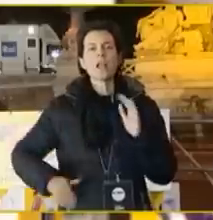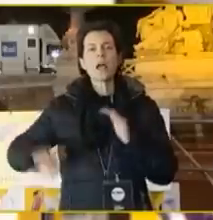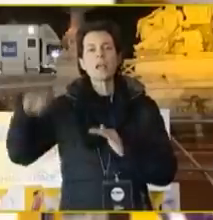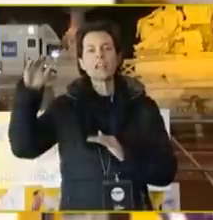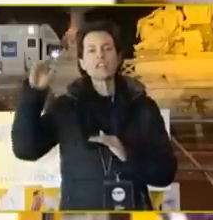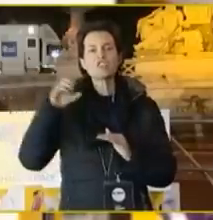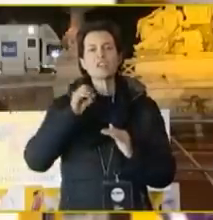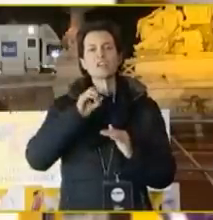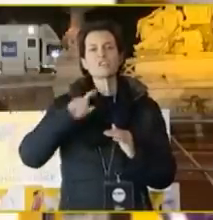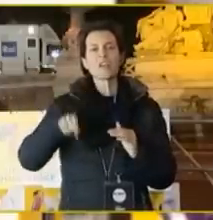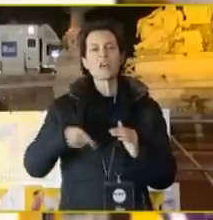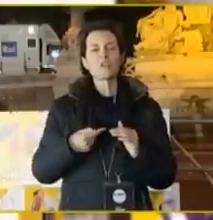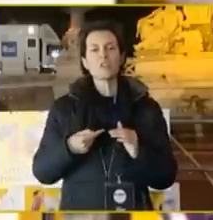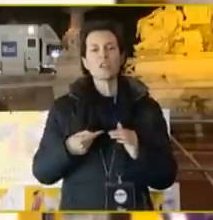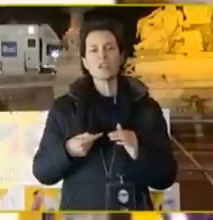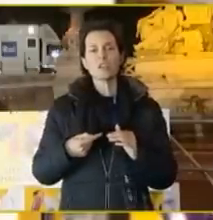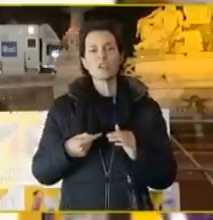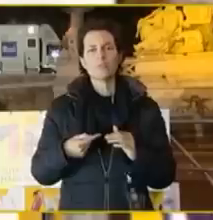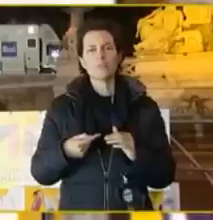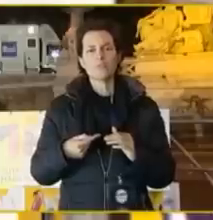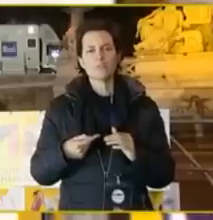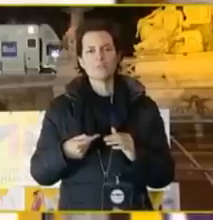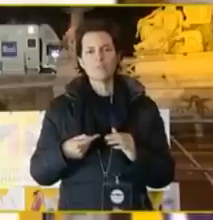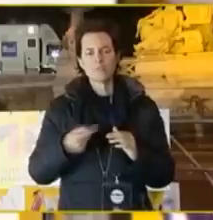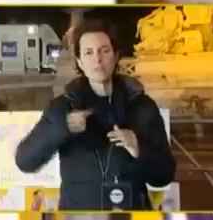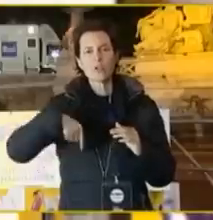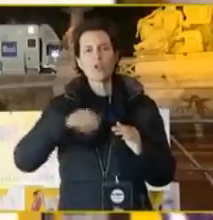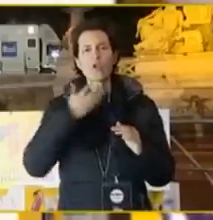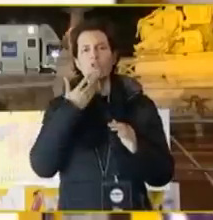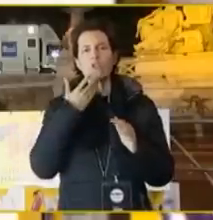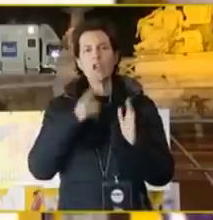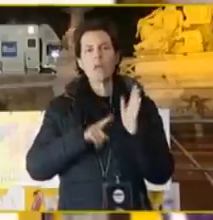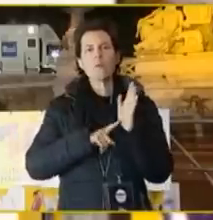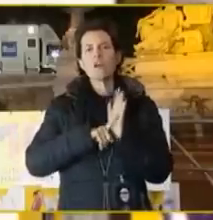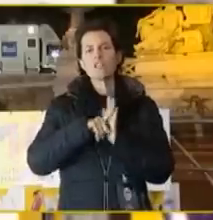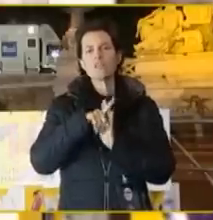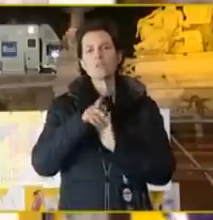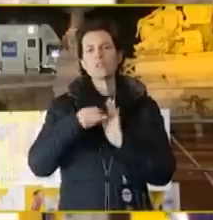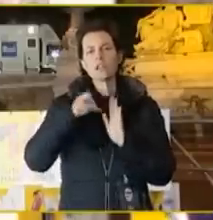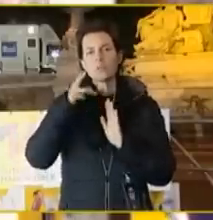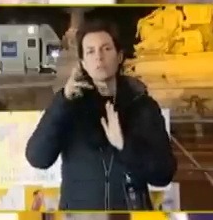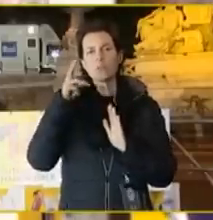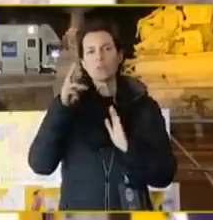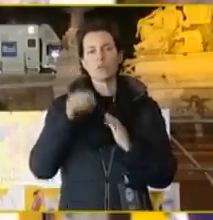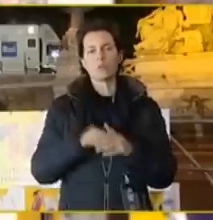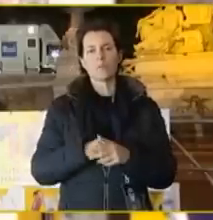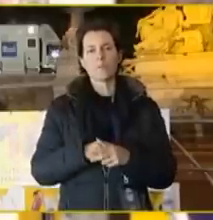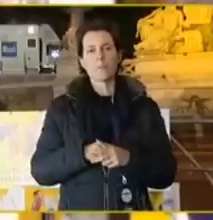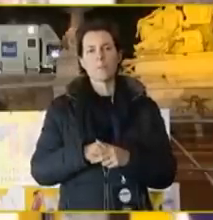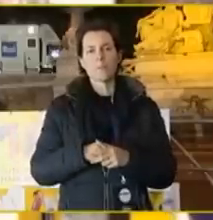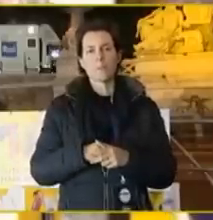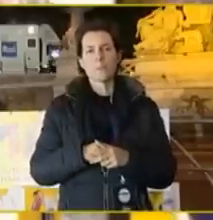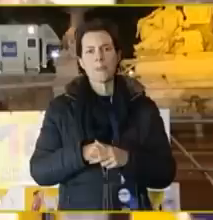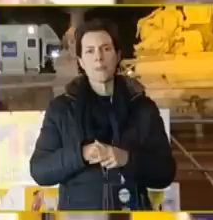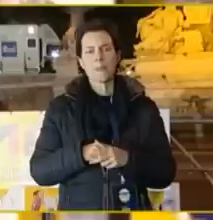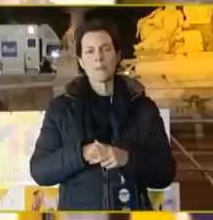zero virgola, la stabilità del più zero virgola, che è una truffa. È una media tra l'1% ricchissimo che diventa